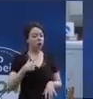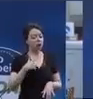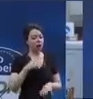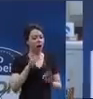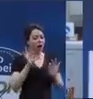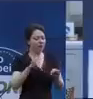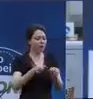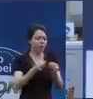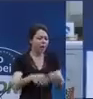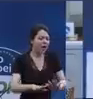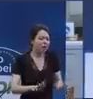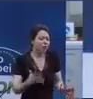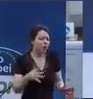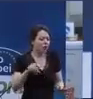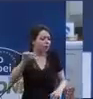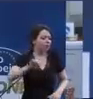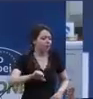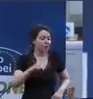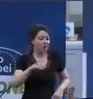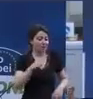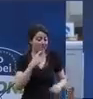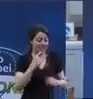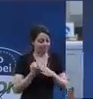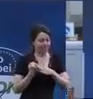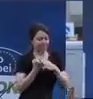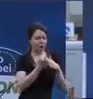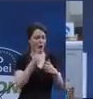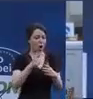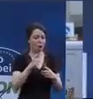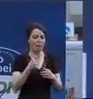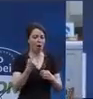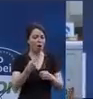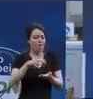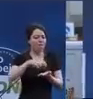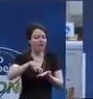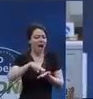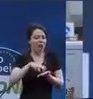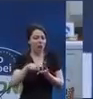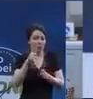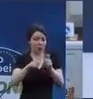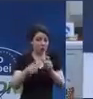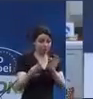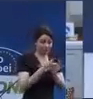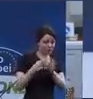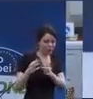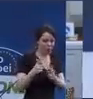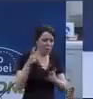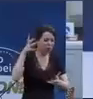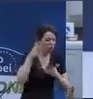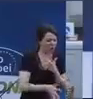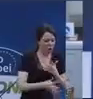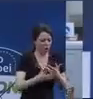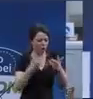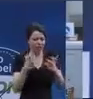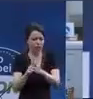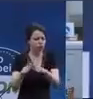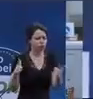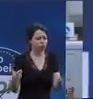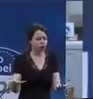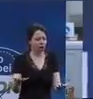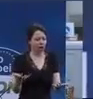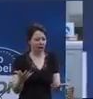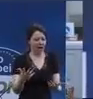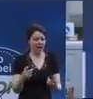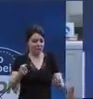perché quella che ti tiene su è un consenso fragile non è profondo non è serio non